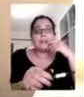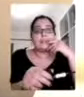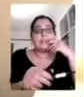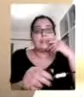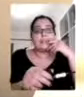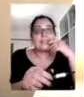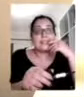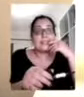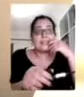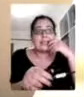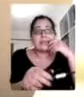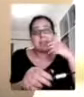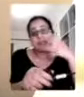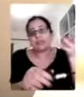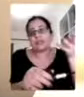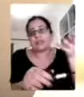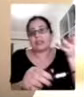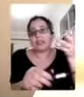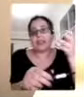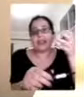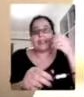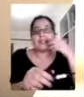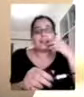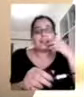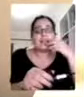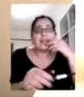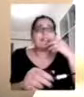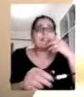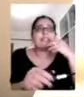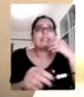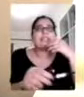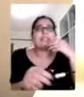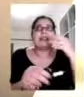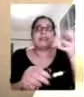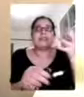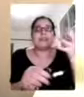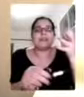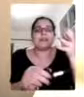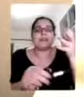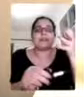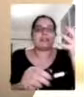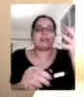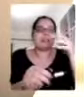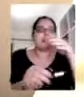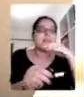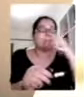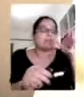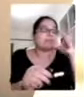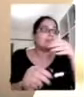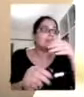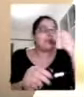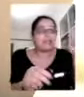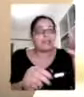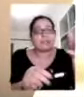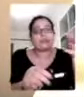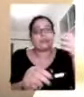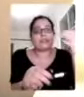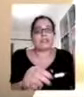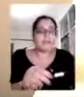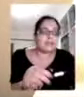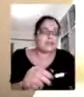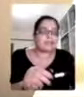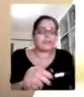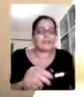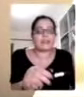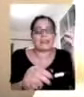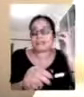ve Almanya'daki çeşit Barcelona'da bile yok. Yani Almanya'da çeşit inanılmaz miktarda. Hem kendi tütünleri